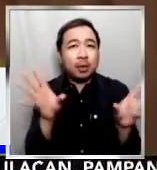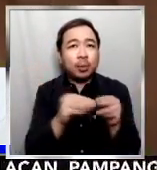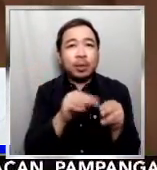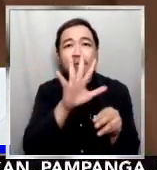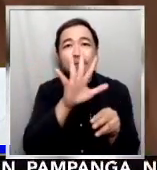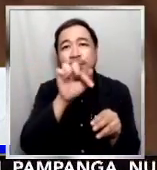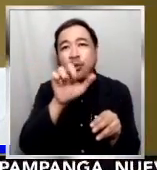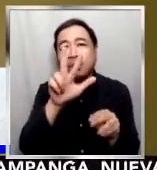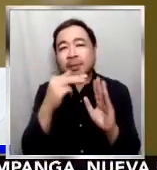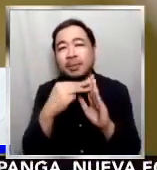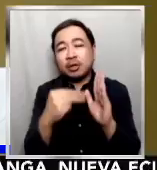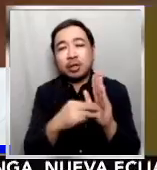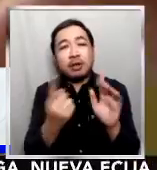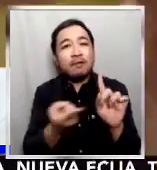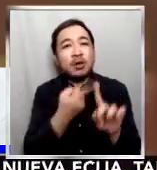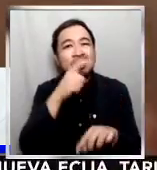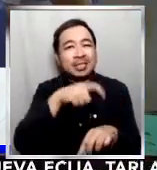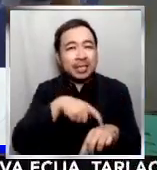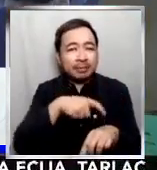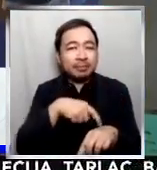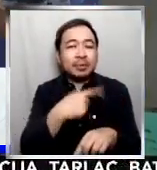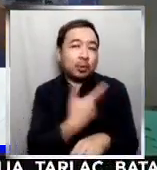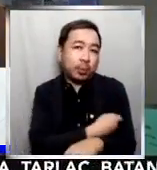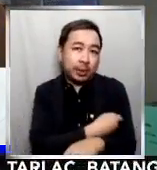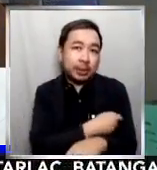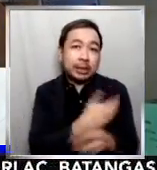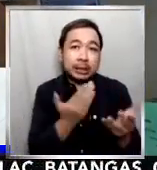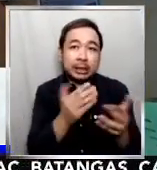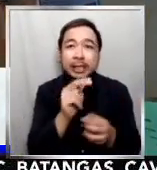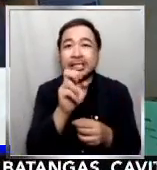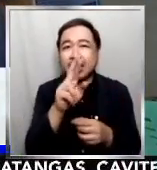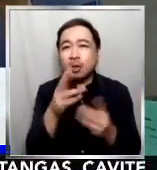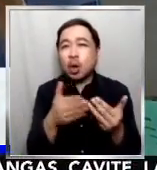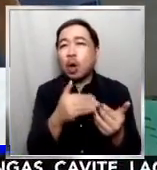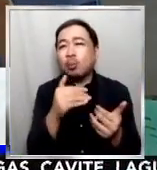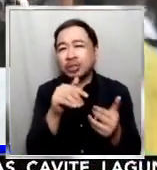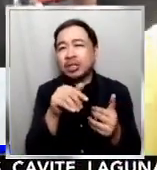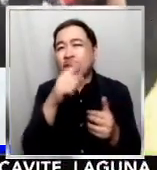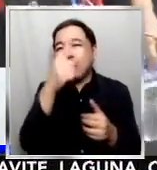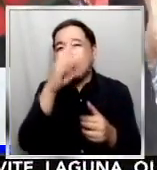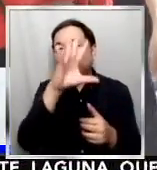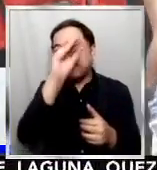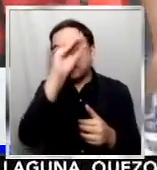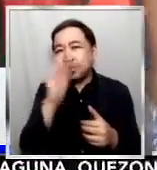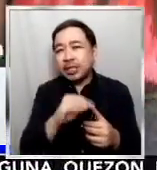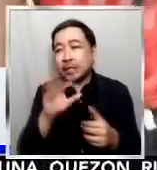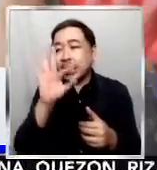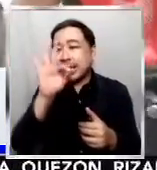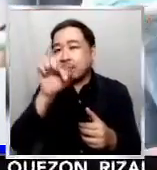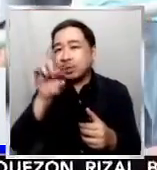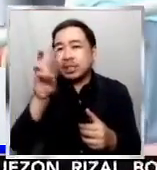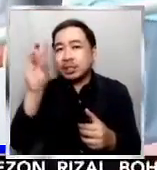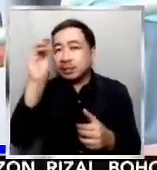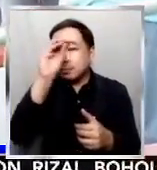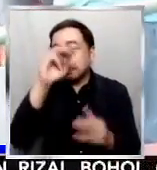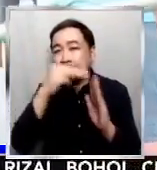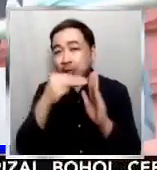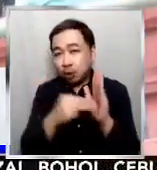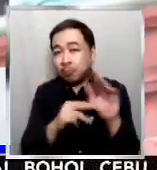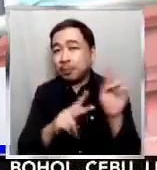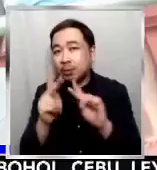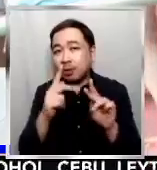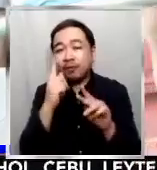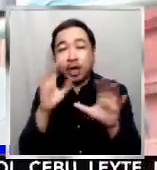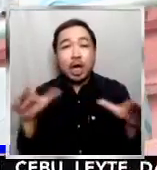dose sa NCR o higit kalahati ng target na 9.6 million population para sa herd immunity. 38% ito